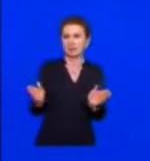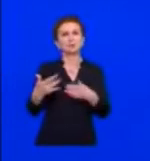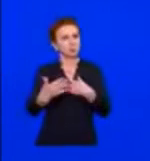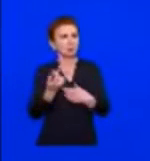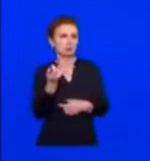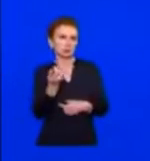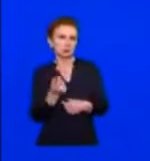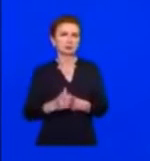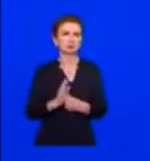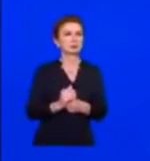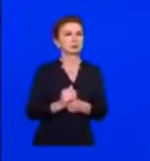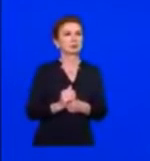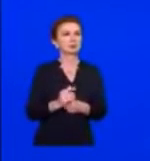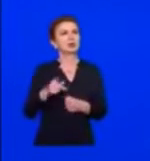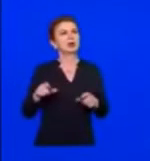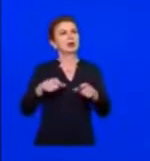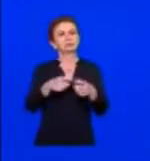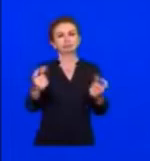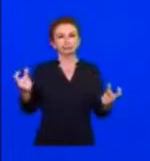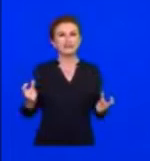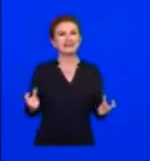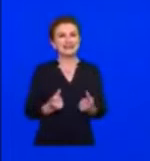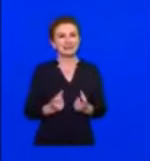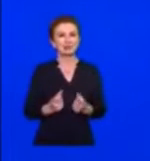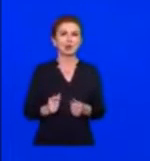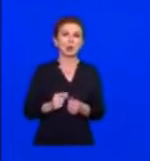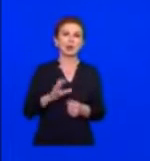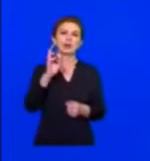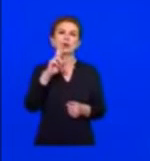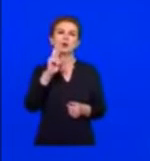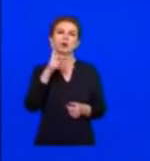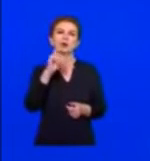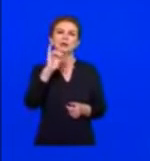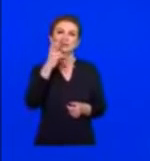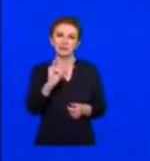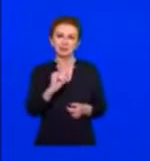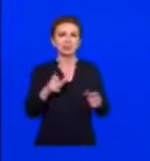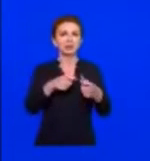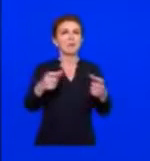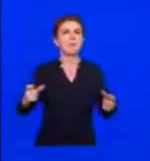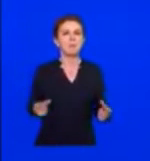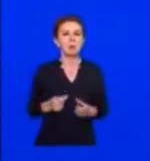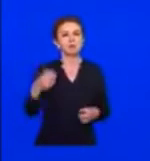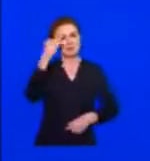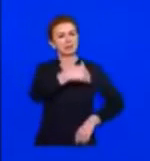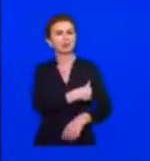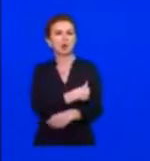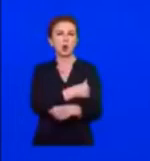wkrótce na obiektach otwartych. Orliki, czy boiska szkolne, boiska